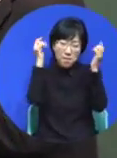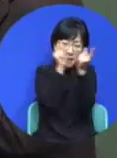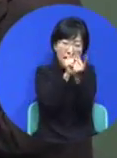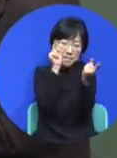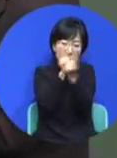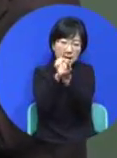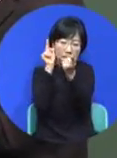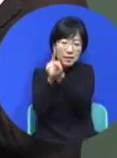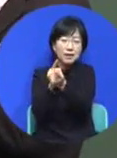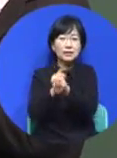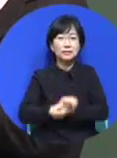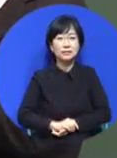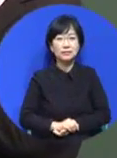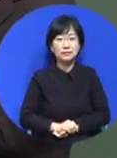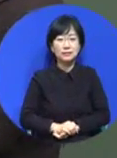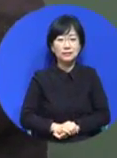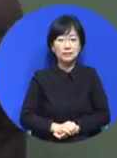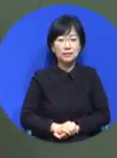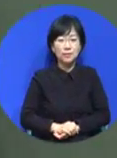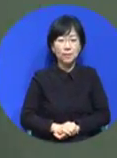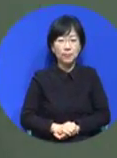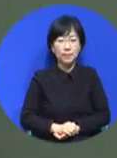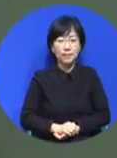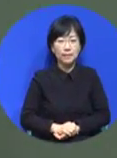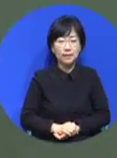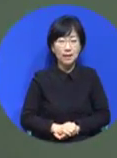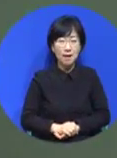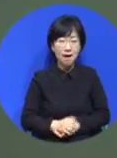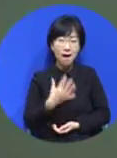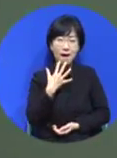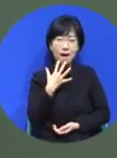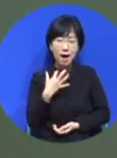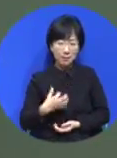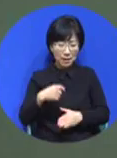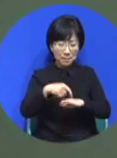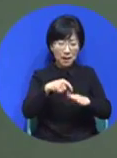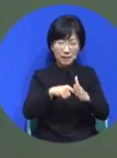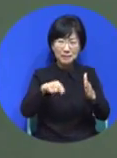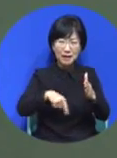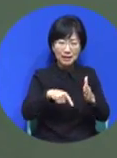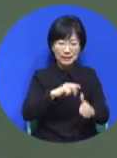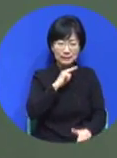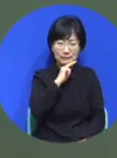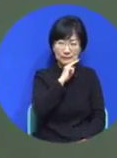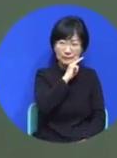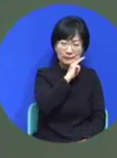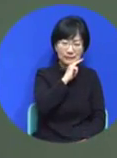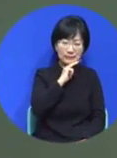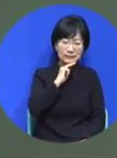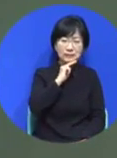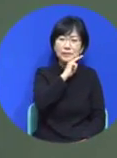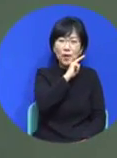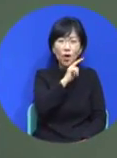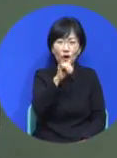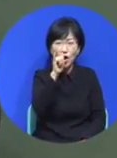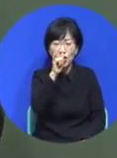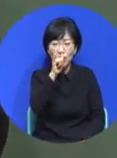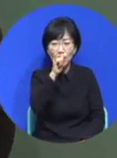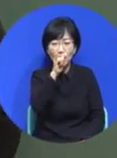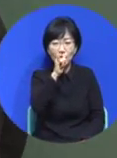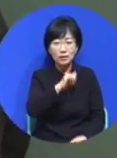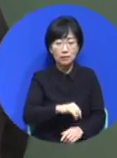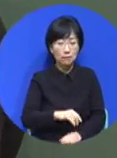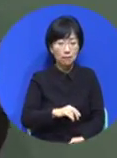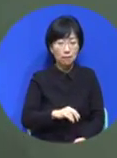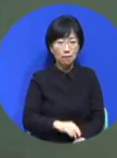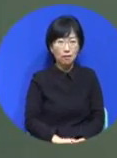kept facing hardship. 절대만 안 했죠. 마음속에 아브라함 속에는 불신앙이 다 있는 거예요. He never spoke it out loud, but in his heart, Abraham